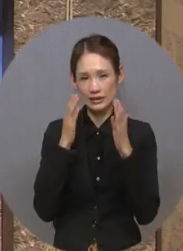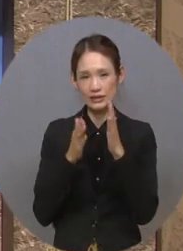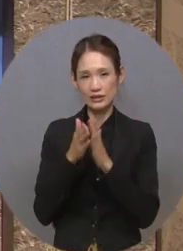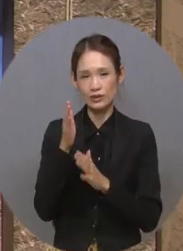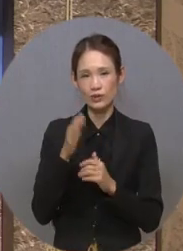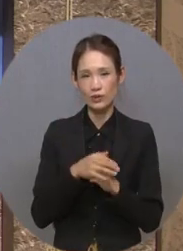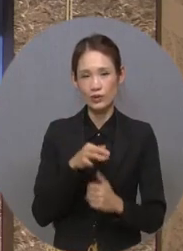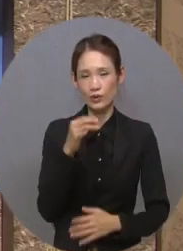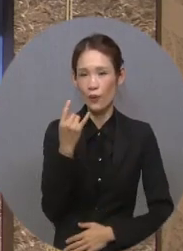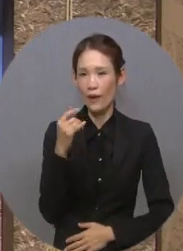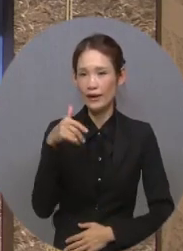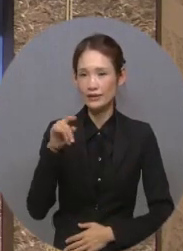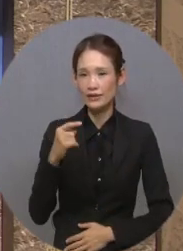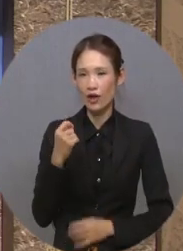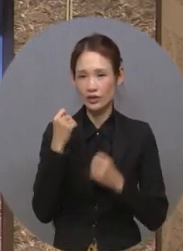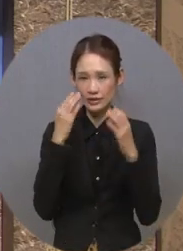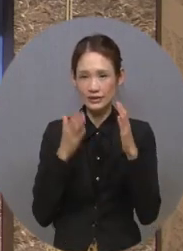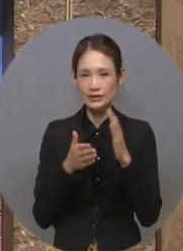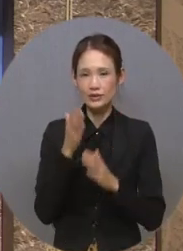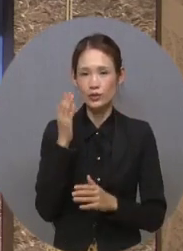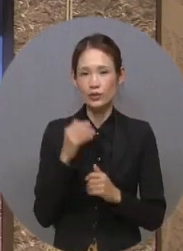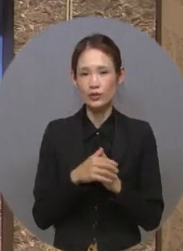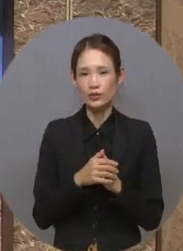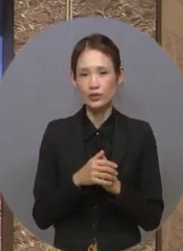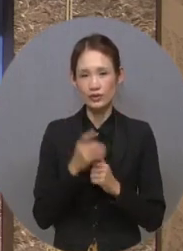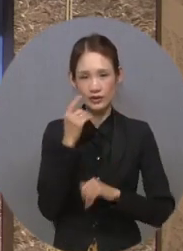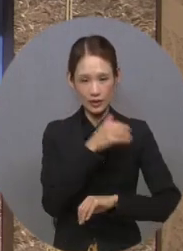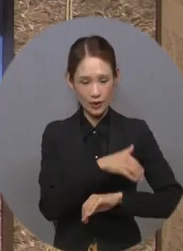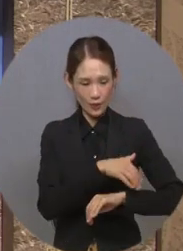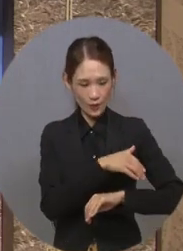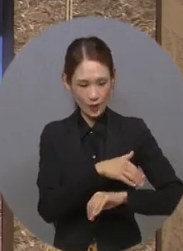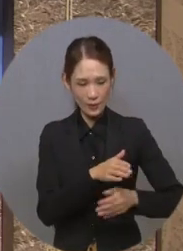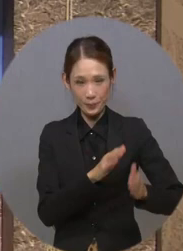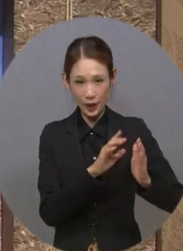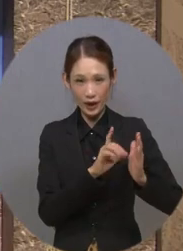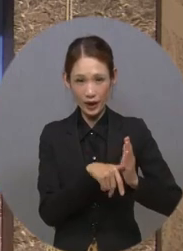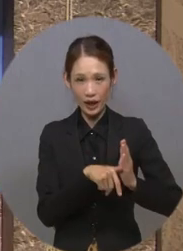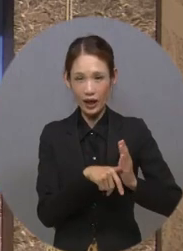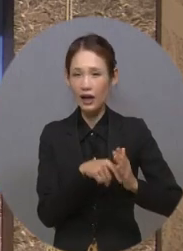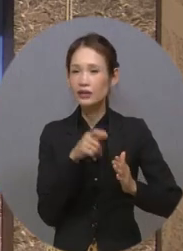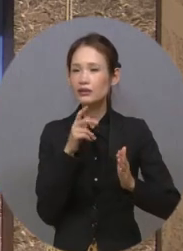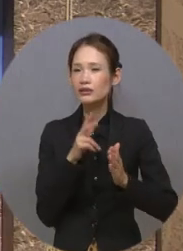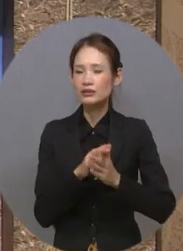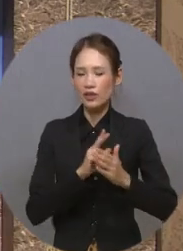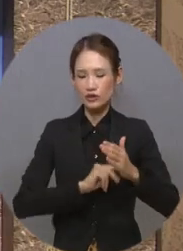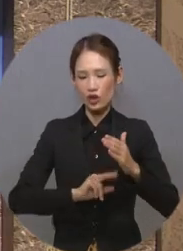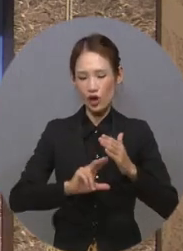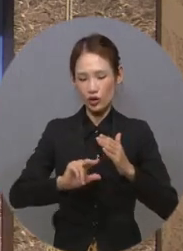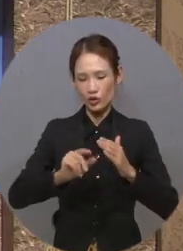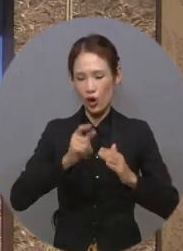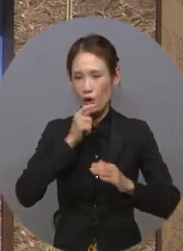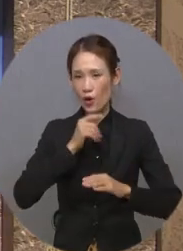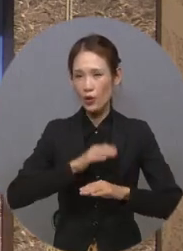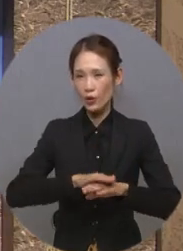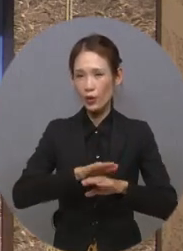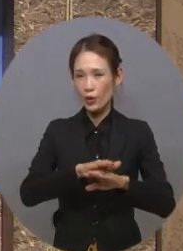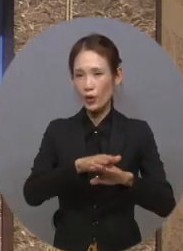신도시나 회천 신도시가 네. 설계됐을 때는 예. 철도망이 없었어요. 도로만